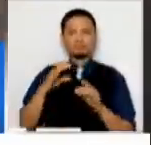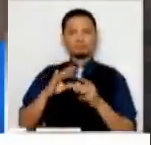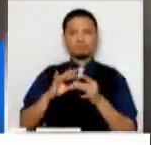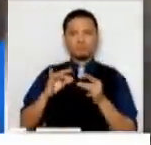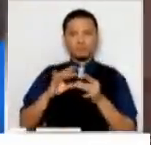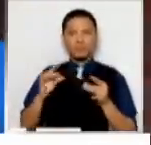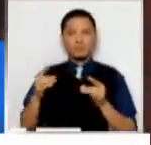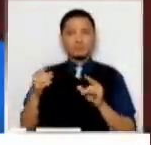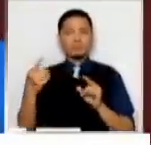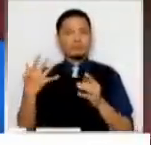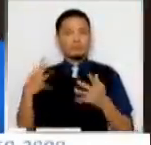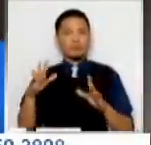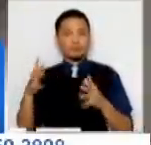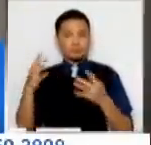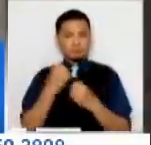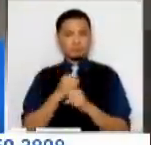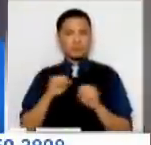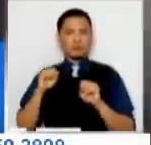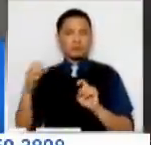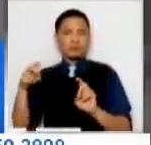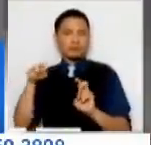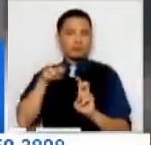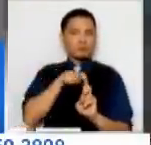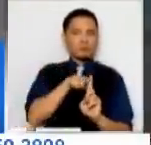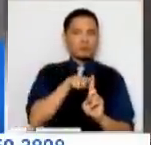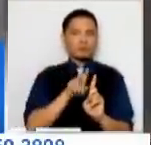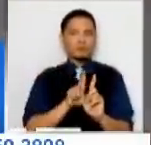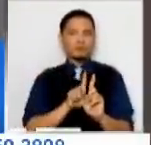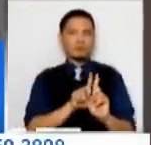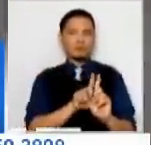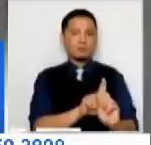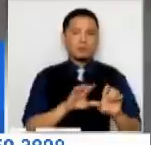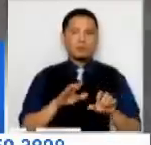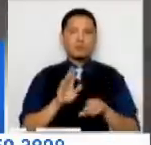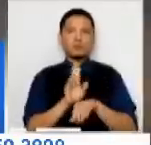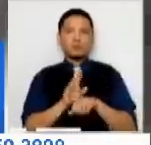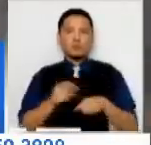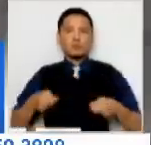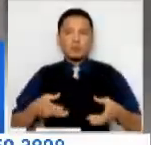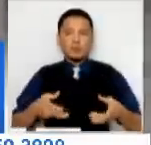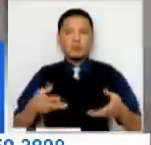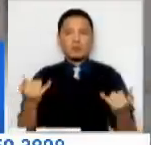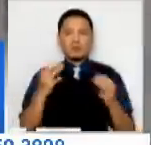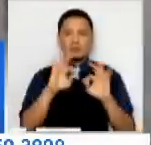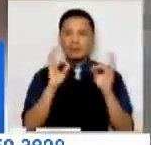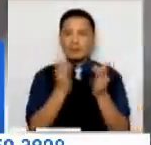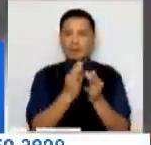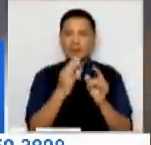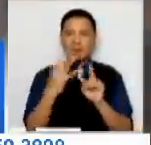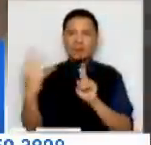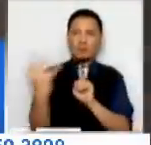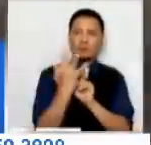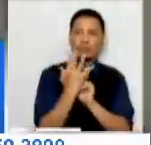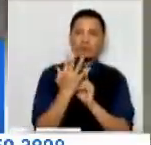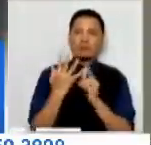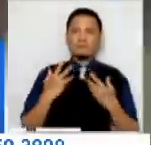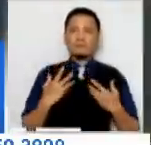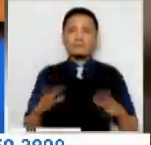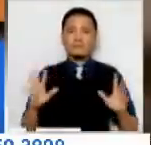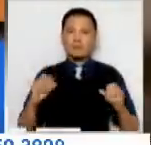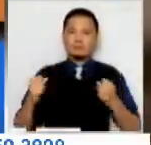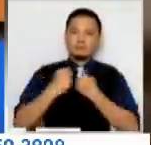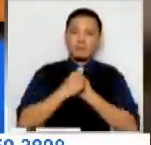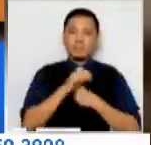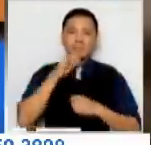ospital. Pag-uwi, sinalubong siya ng kanyang ibang anak at mga apo at hinalikan sa kamay ang kanyang asawa na si Loy.